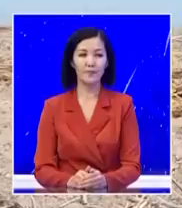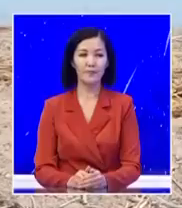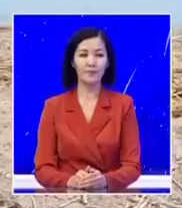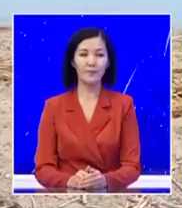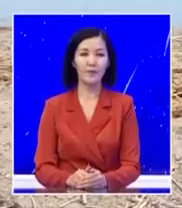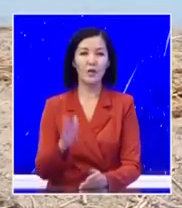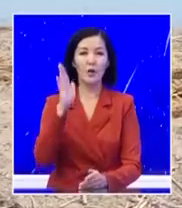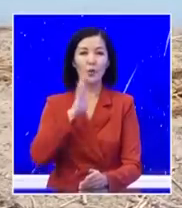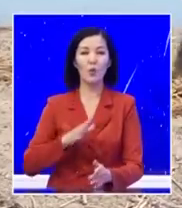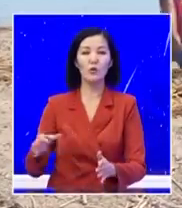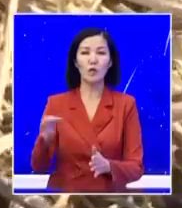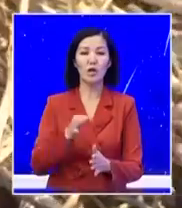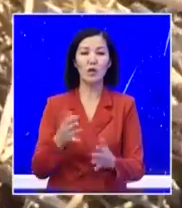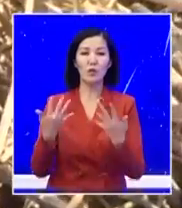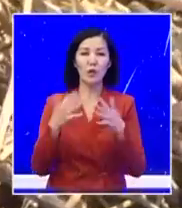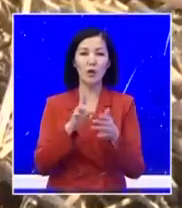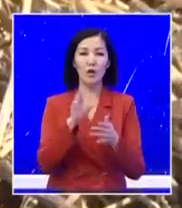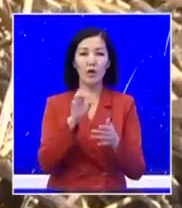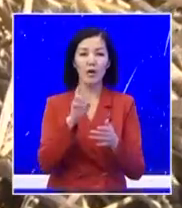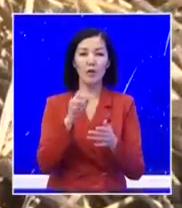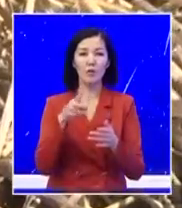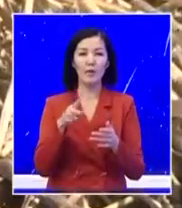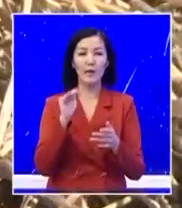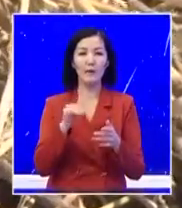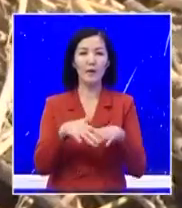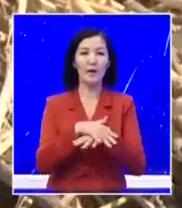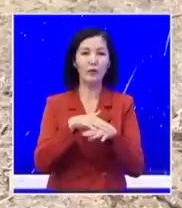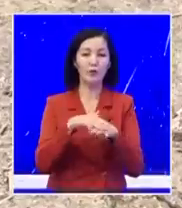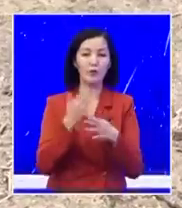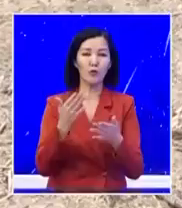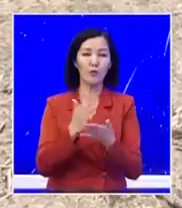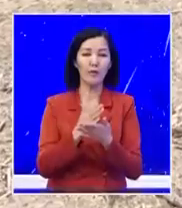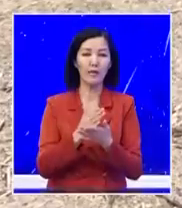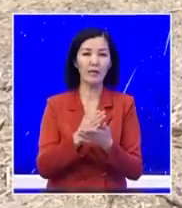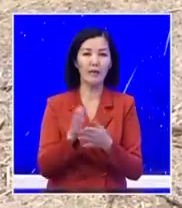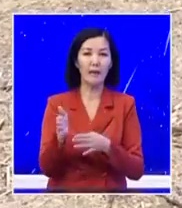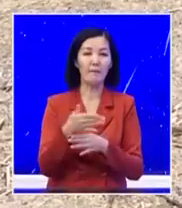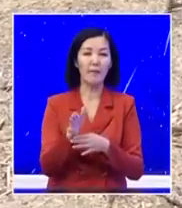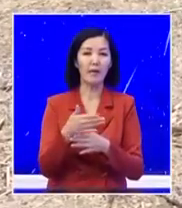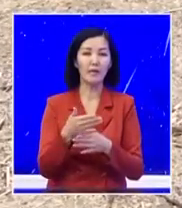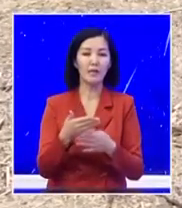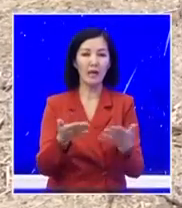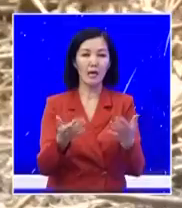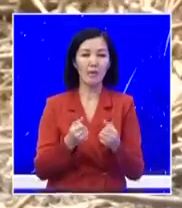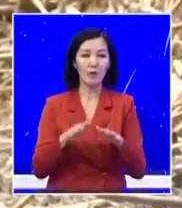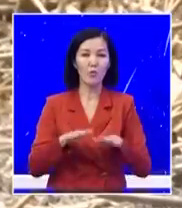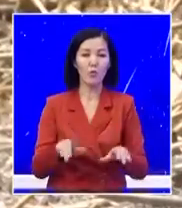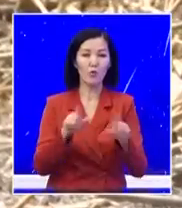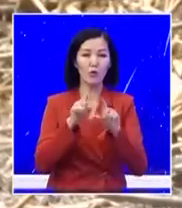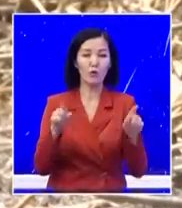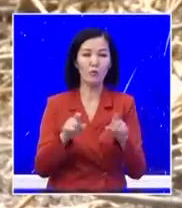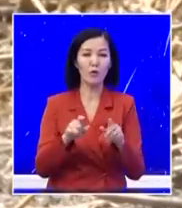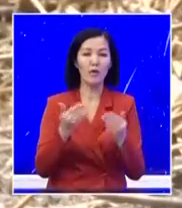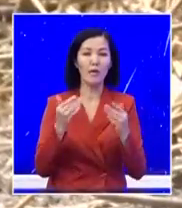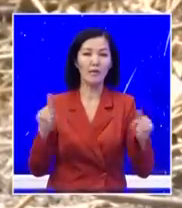Көл жағалауындағы ауылдардың бірі Қарағым, 2000-ға жуық тұрғыны бар. Бұрындары мұнда балық қабылдау мекемесі болыпты. Тоқырау кезеңінен